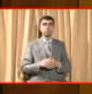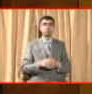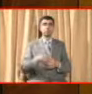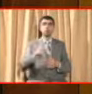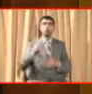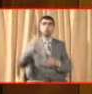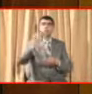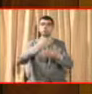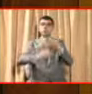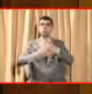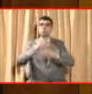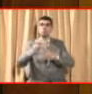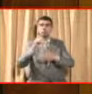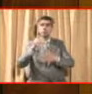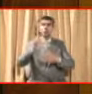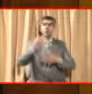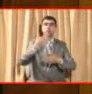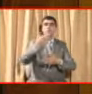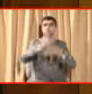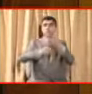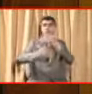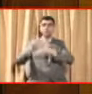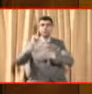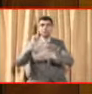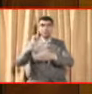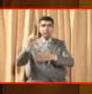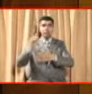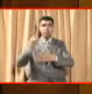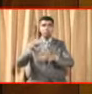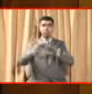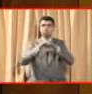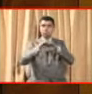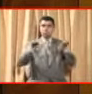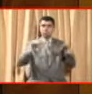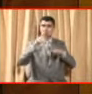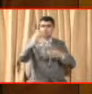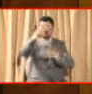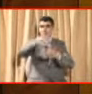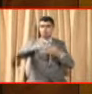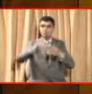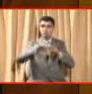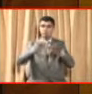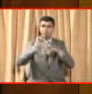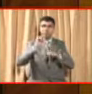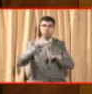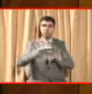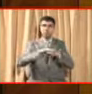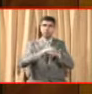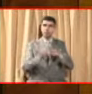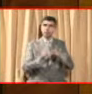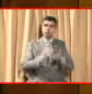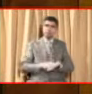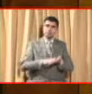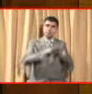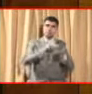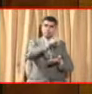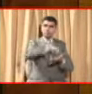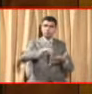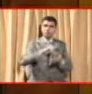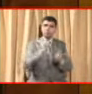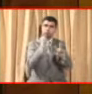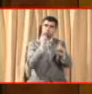تشجيع وحماية الاستثمارات المتبادلة وتهيئ الظروف المناسبة لها مما من شأنه تحسين لقاءات